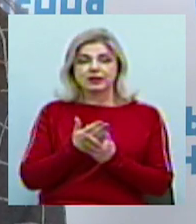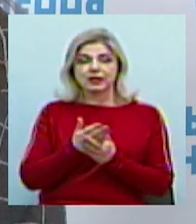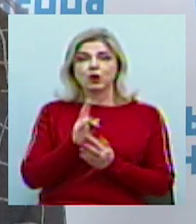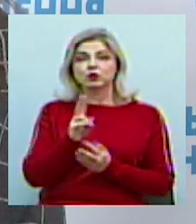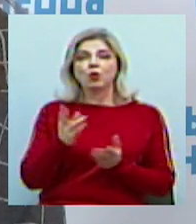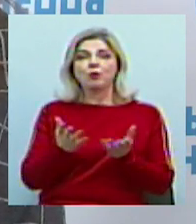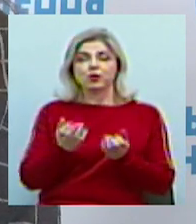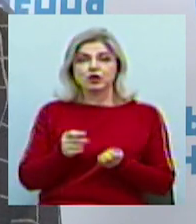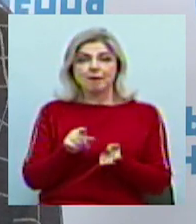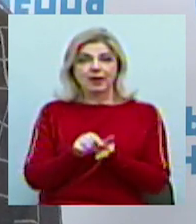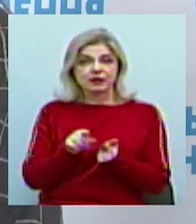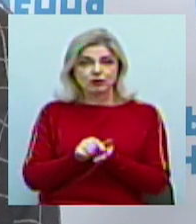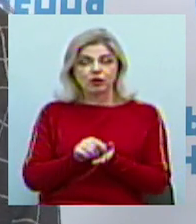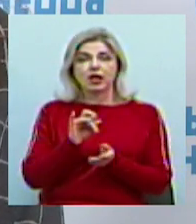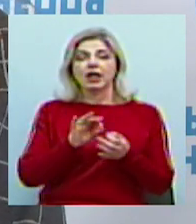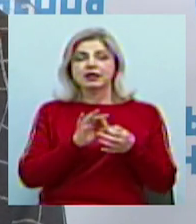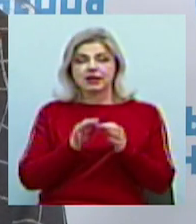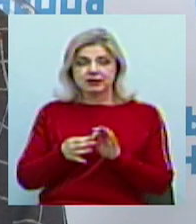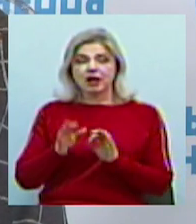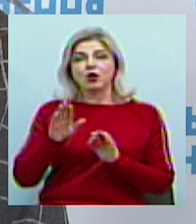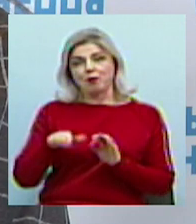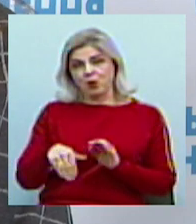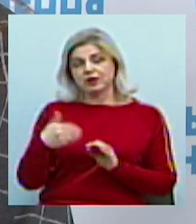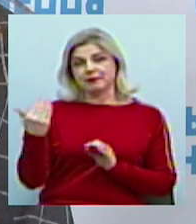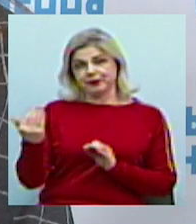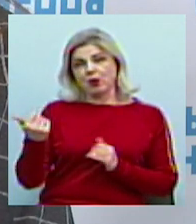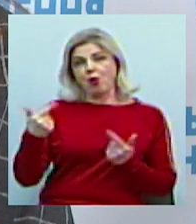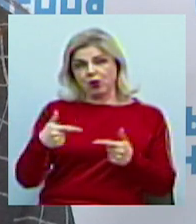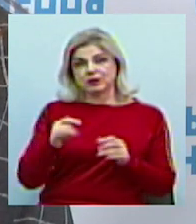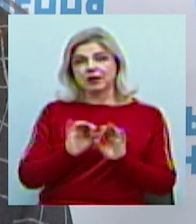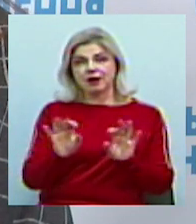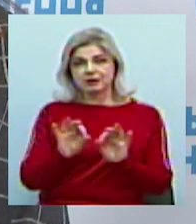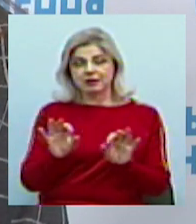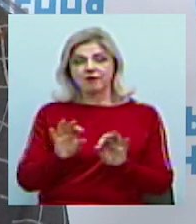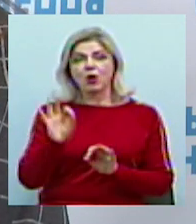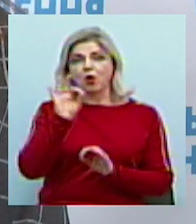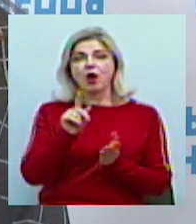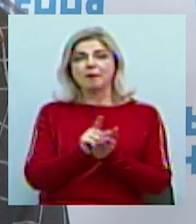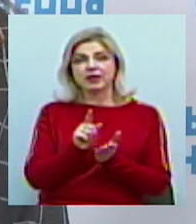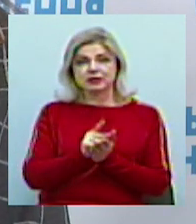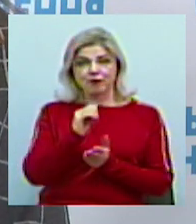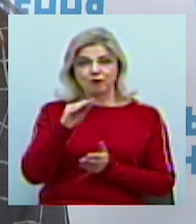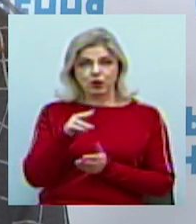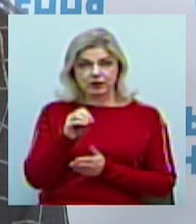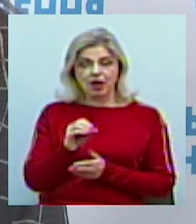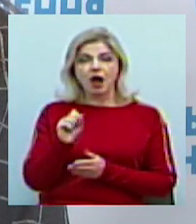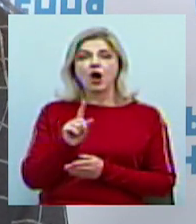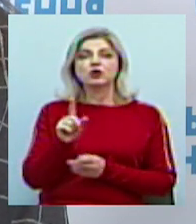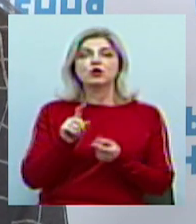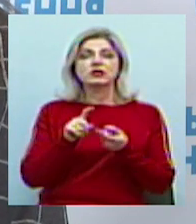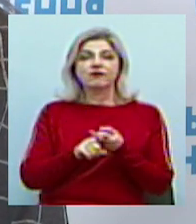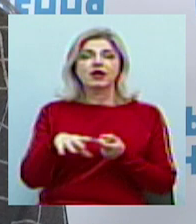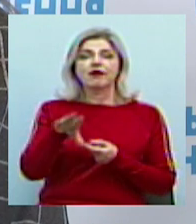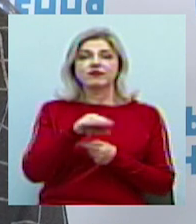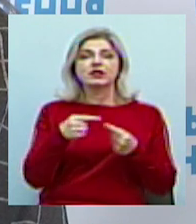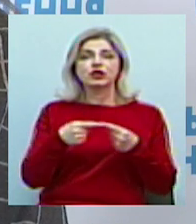пенсію. І більш детально, я думаю, нам потім розповість представник Пенсійного фонду України. А що стосується безпосередньо всіх